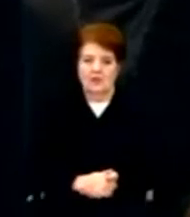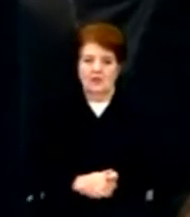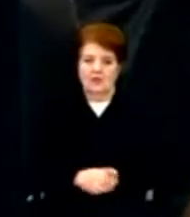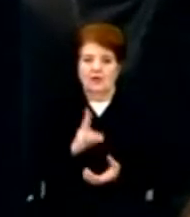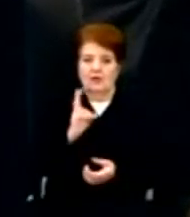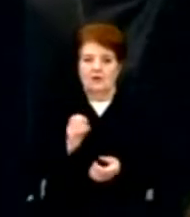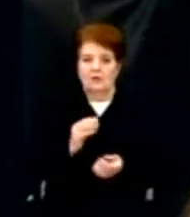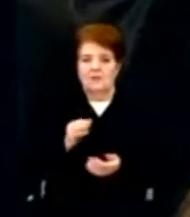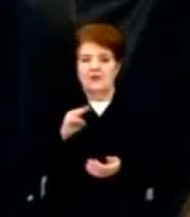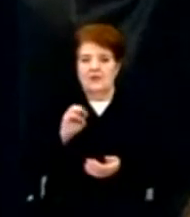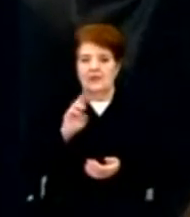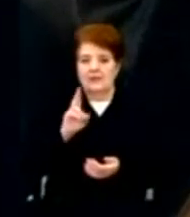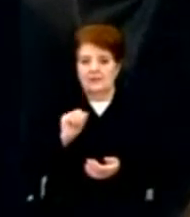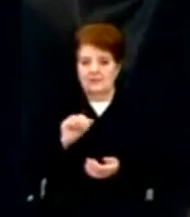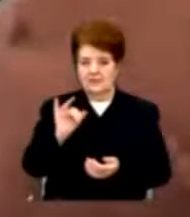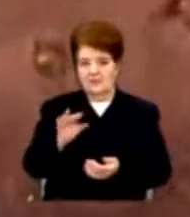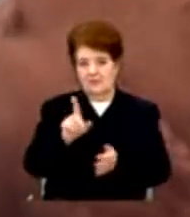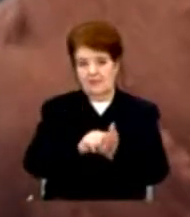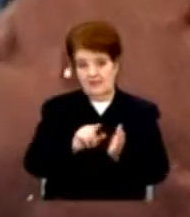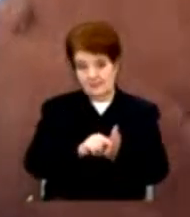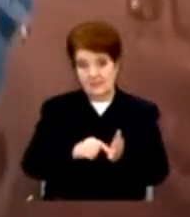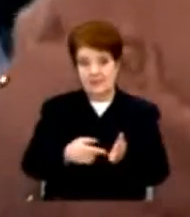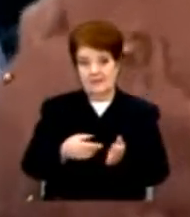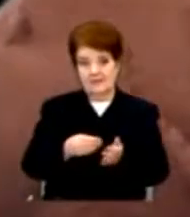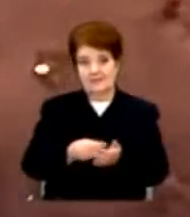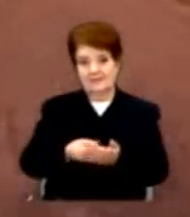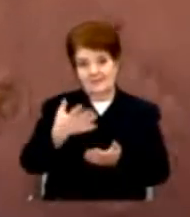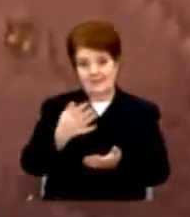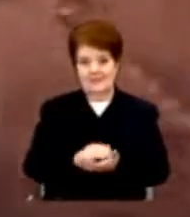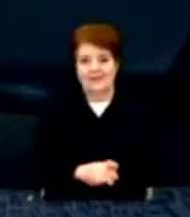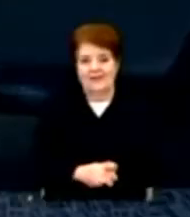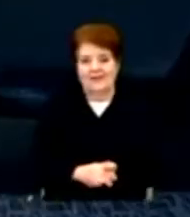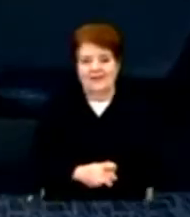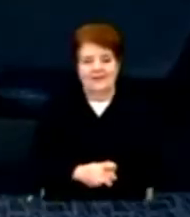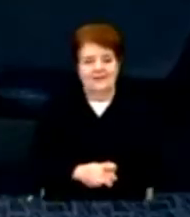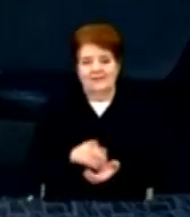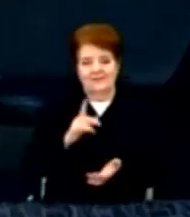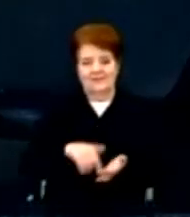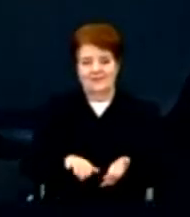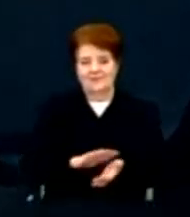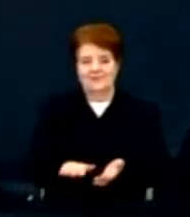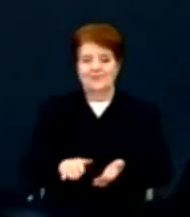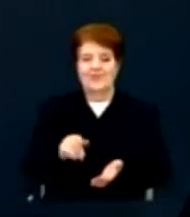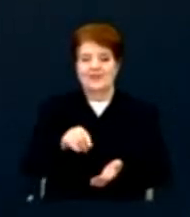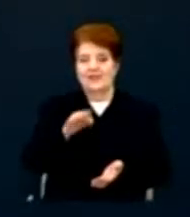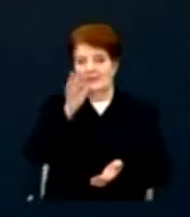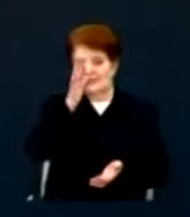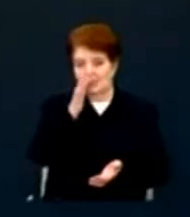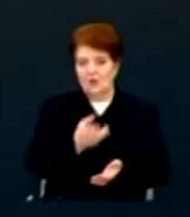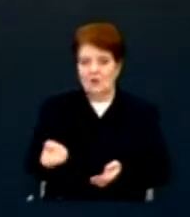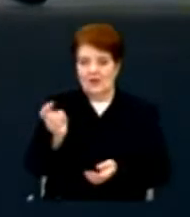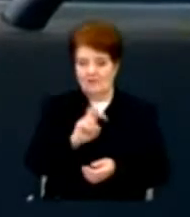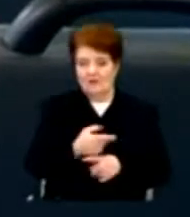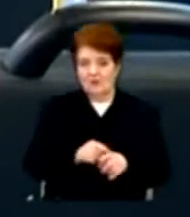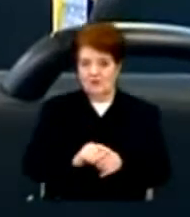se ridică taxa, se ridice și pensiile? 5 lei, mai mult nu cred. Membrii ONG-ului din Chișinău care a venit cu